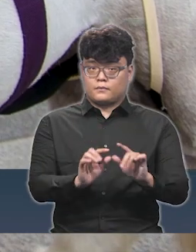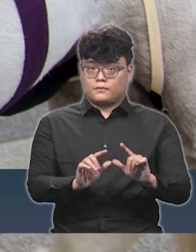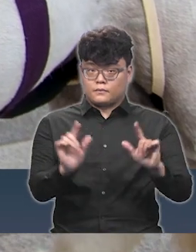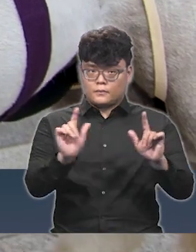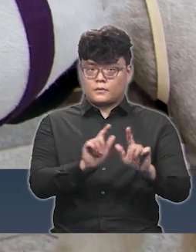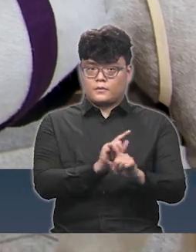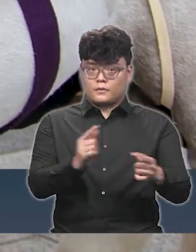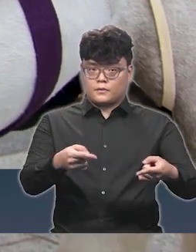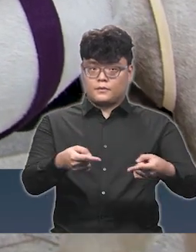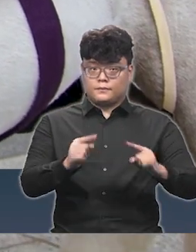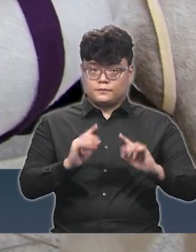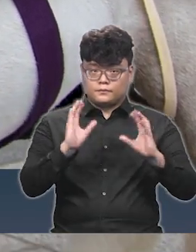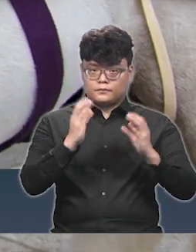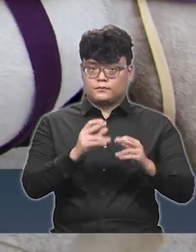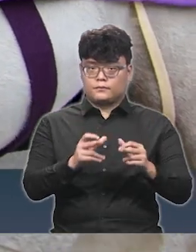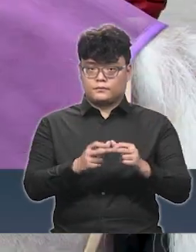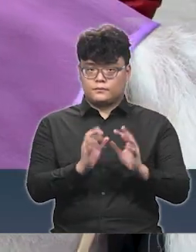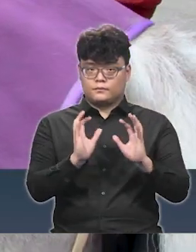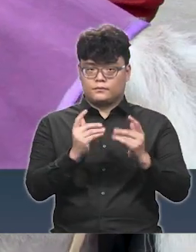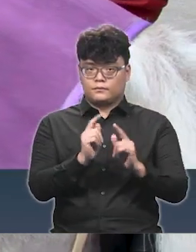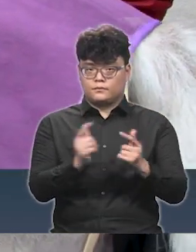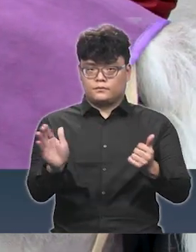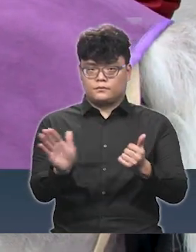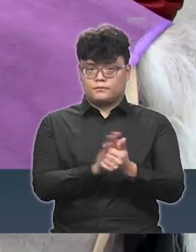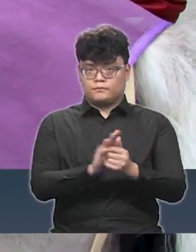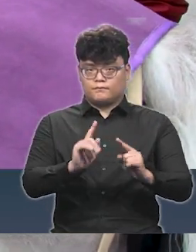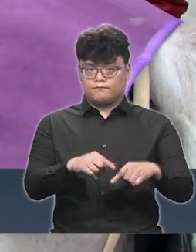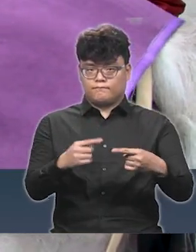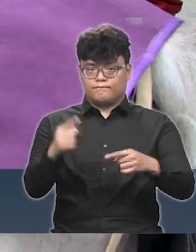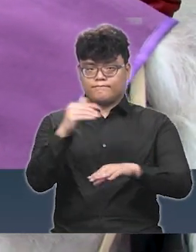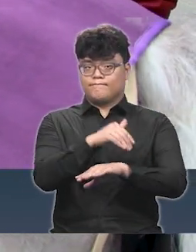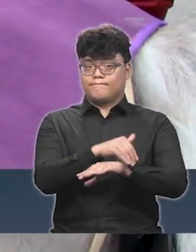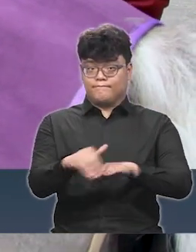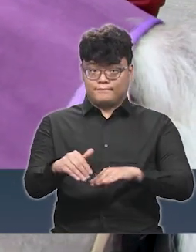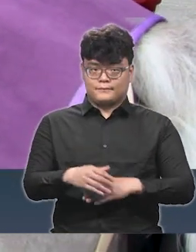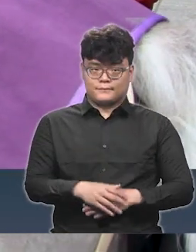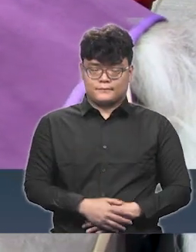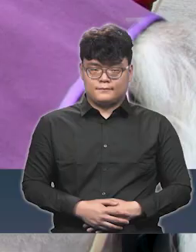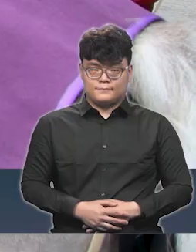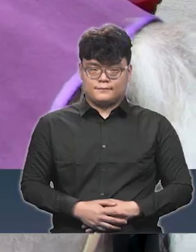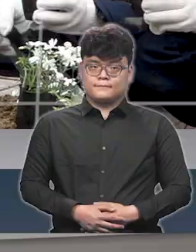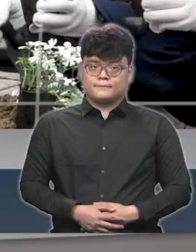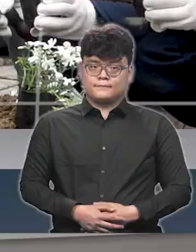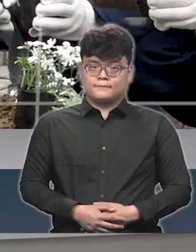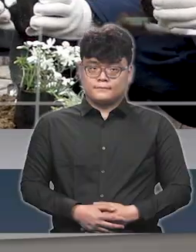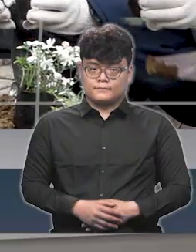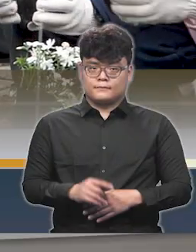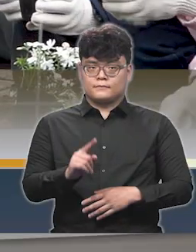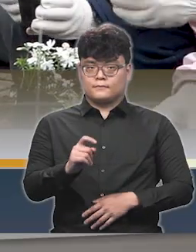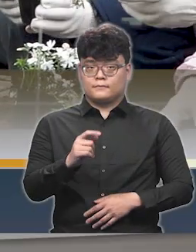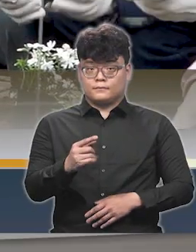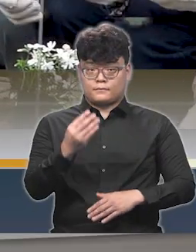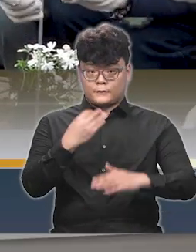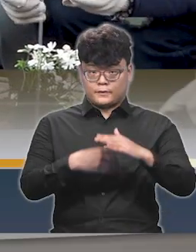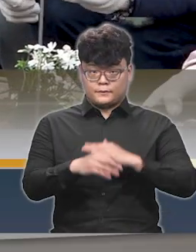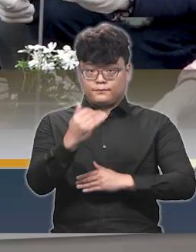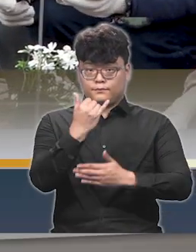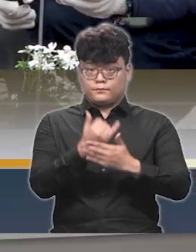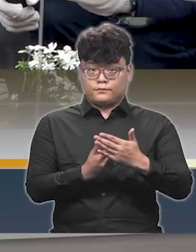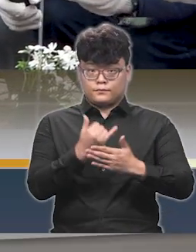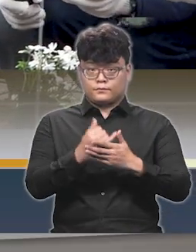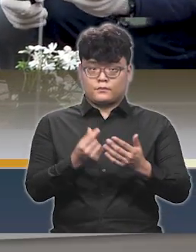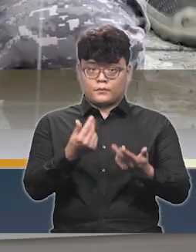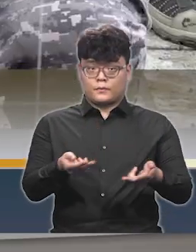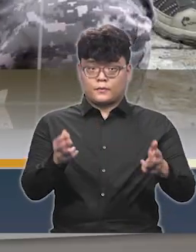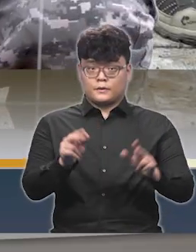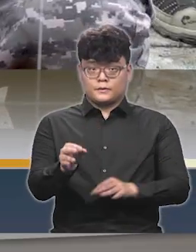어르신 장애인 어린이 등에게 홀스 테라피를 제공할 계획입니다 16일 오전 청양리